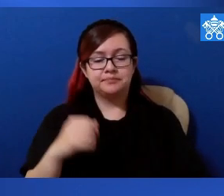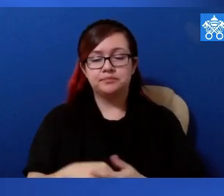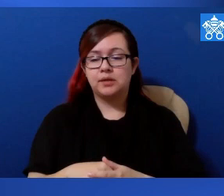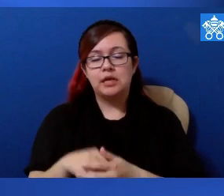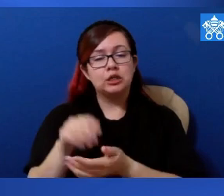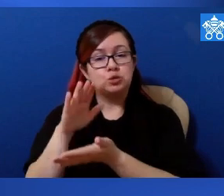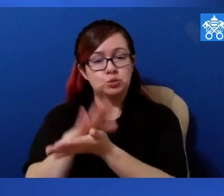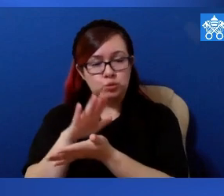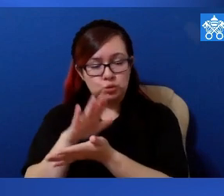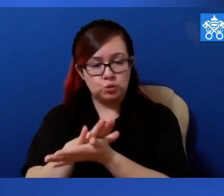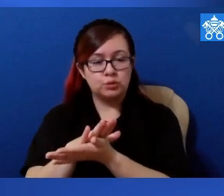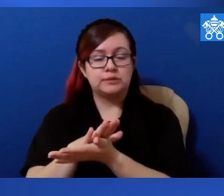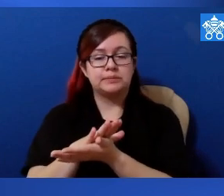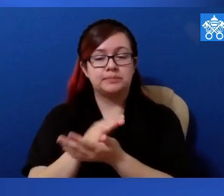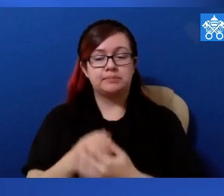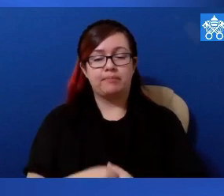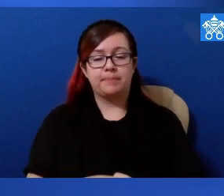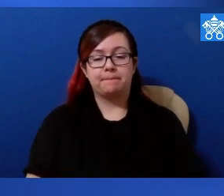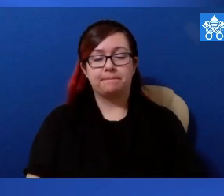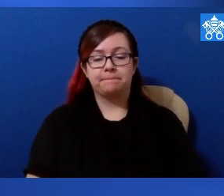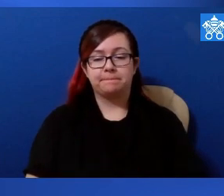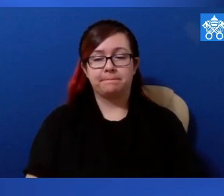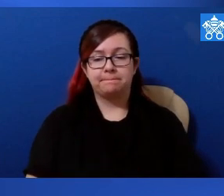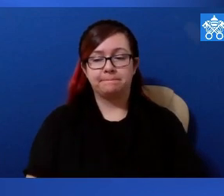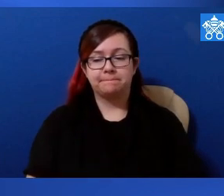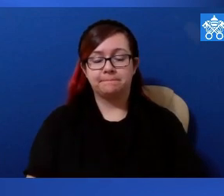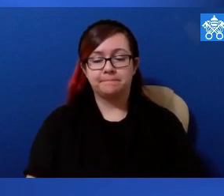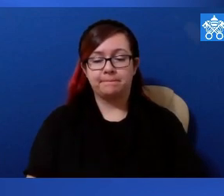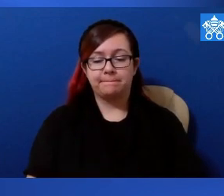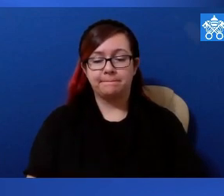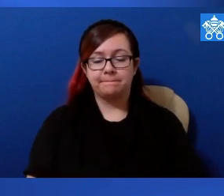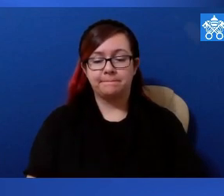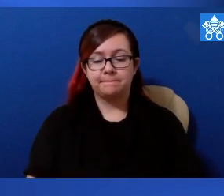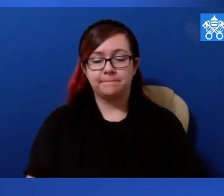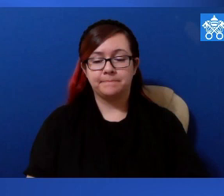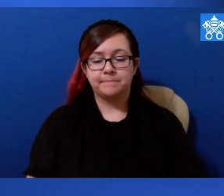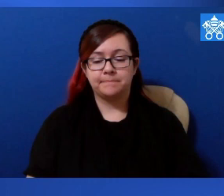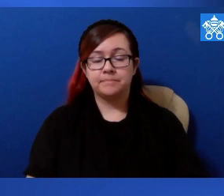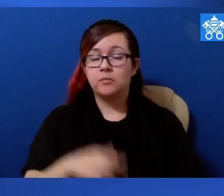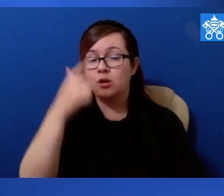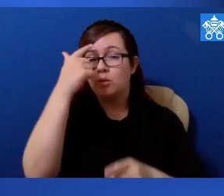the Stanislas Institute of Saint Raphael, and the Institute Notre Dame de Sannois.